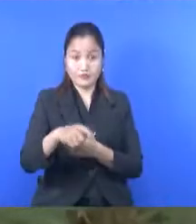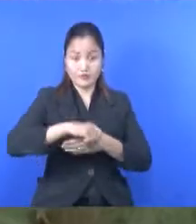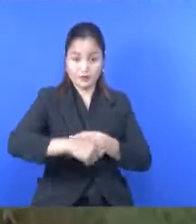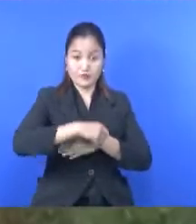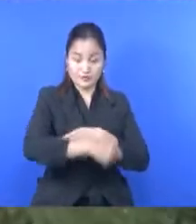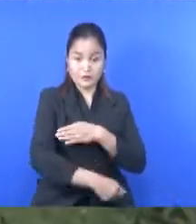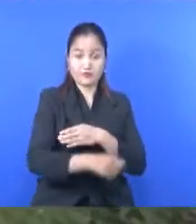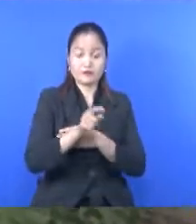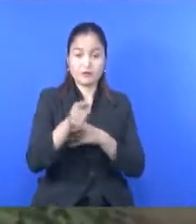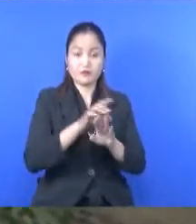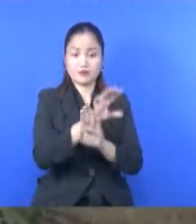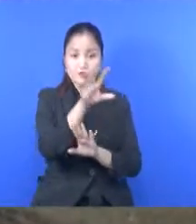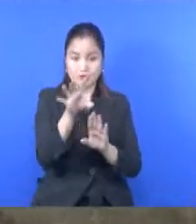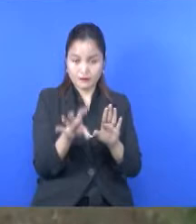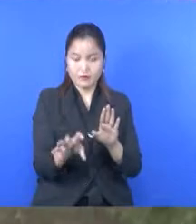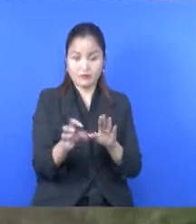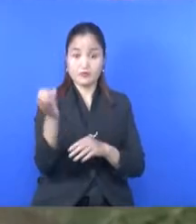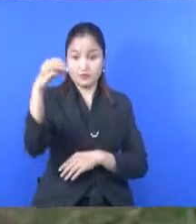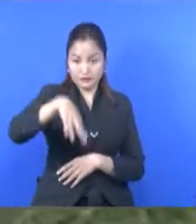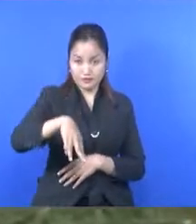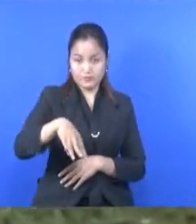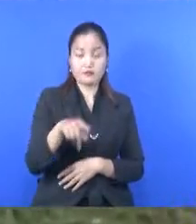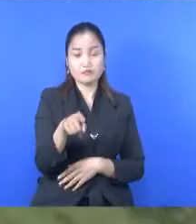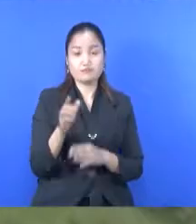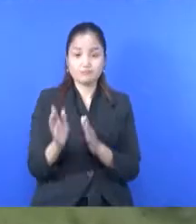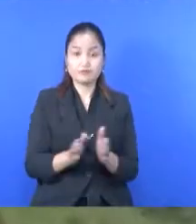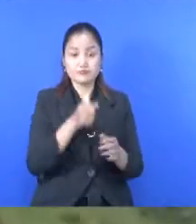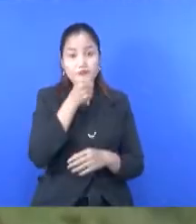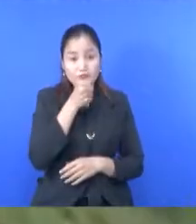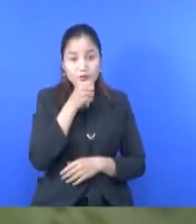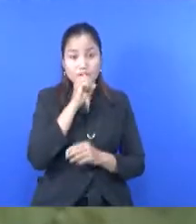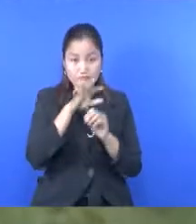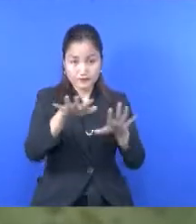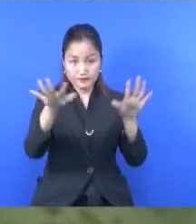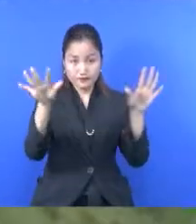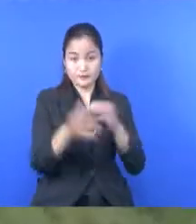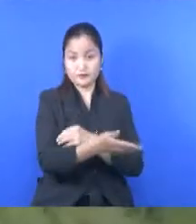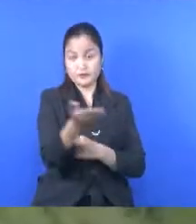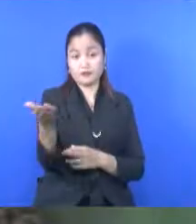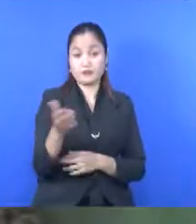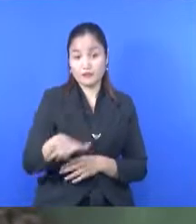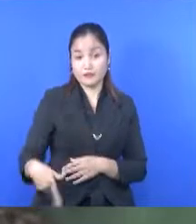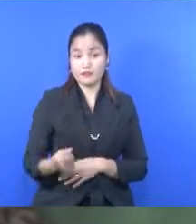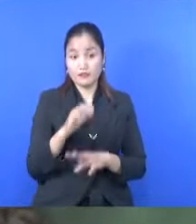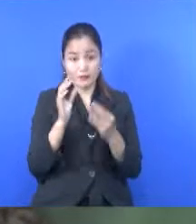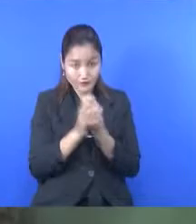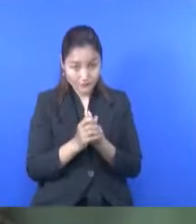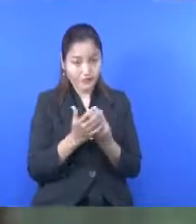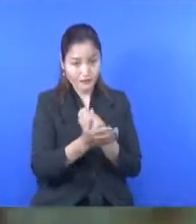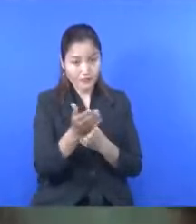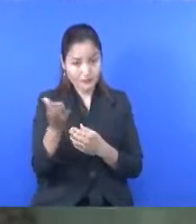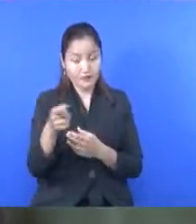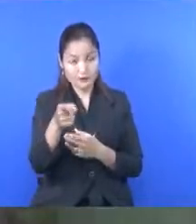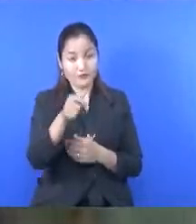នៅក្នុងស្រុកអរ៉ាល់ខេត្តកំពង់ស្ពឺបានធ្វើការអំពាវនាវដល់បងប្អូនប្រជាពលរដ្ឋអ្នកម៉ៅកាក៏ដូចជាក្រុមហ៊ុន